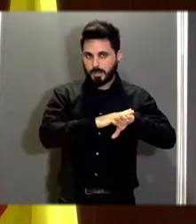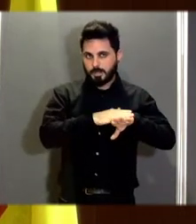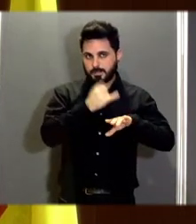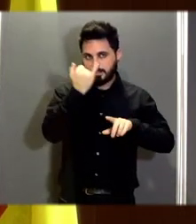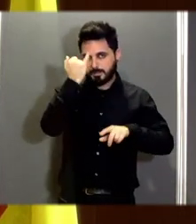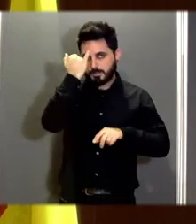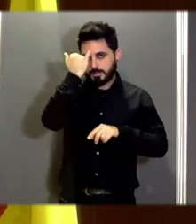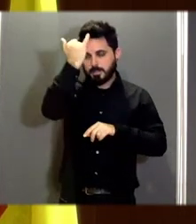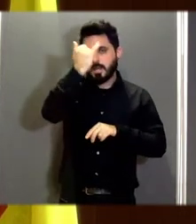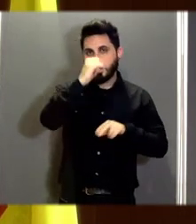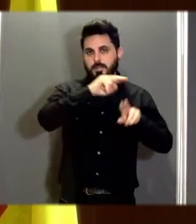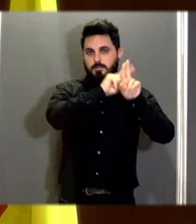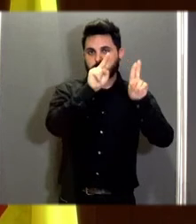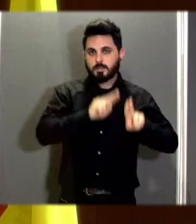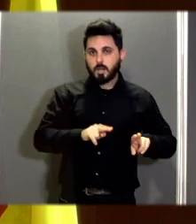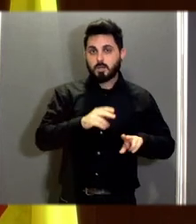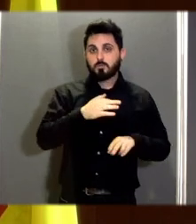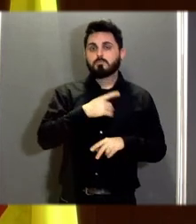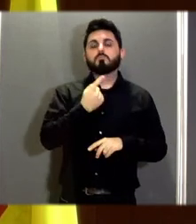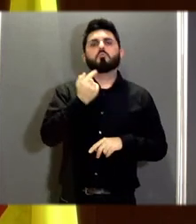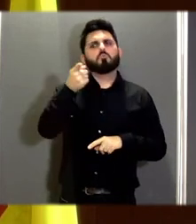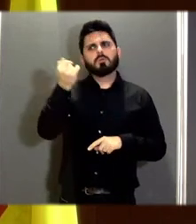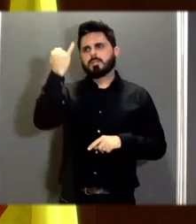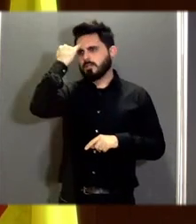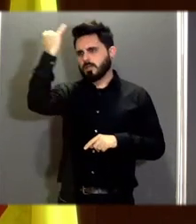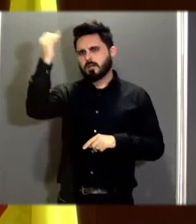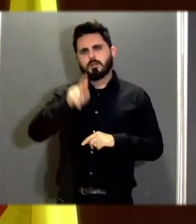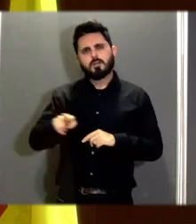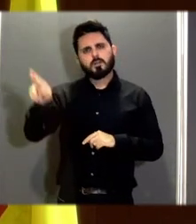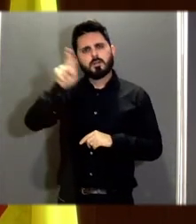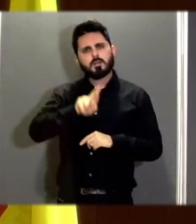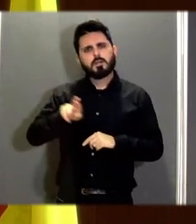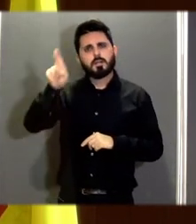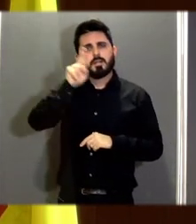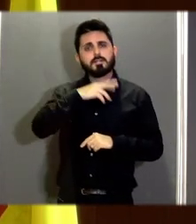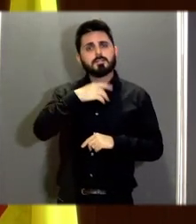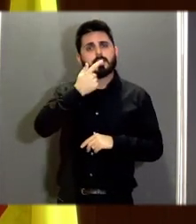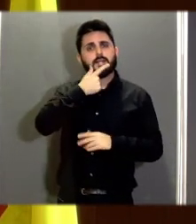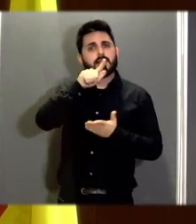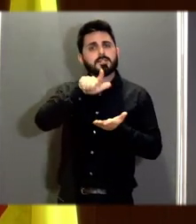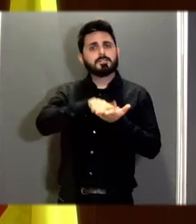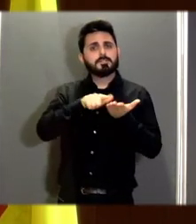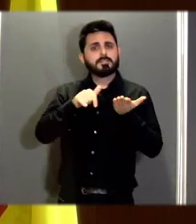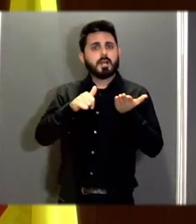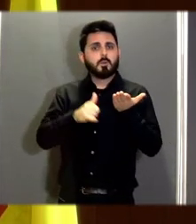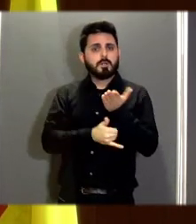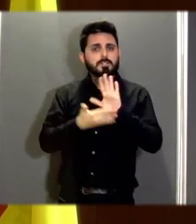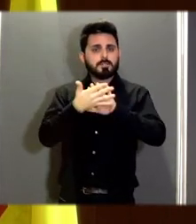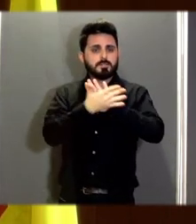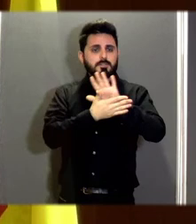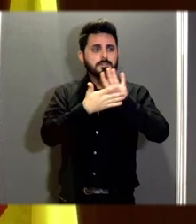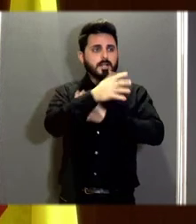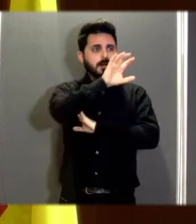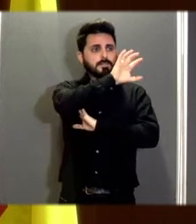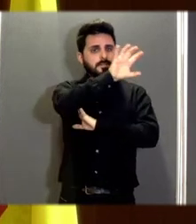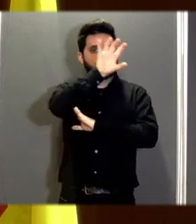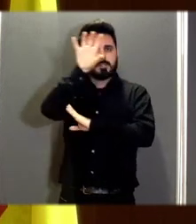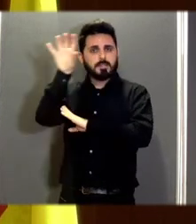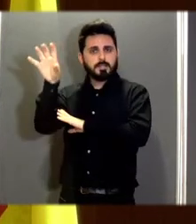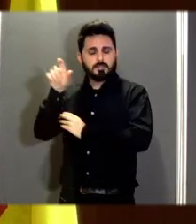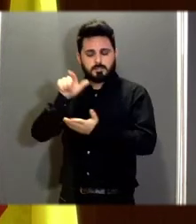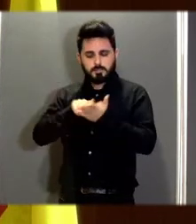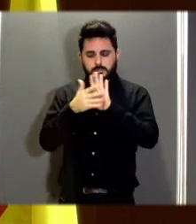molt, i a més molt clara i concisa, parlar el llenguatge dels estats. El llenguatge dels estats es parla en base